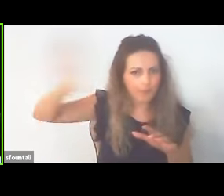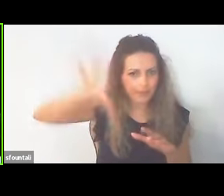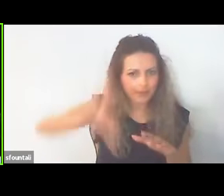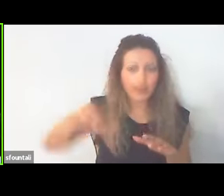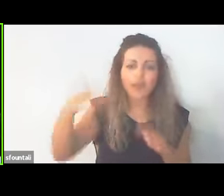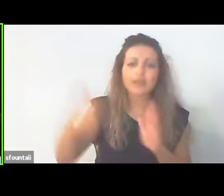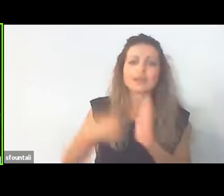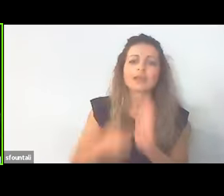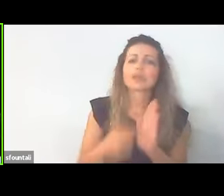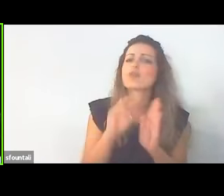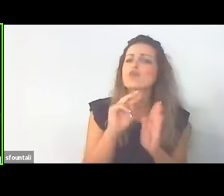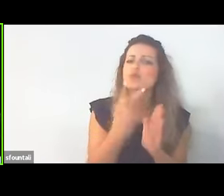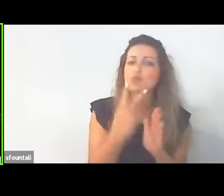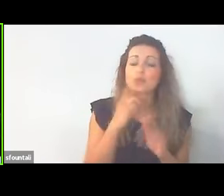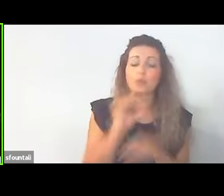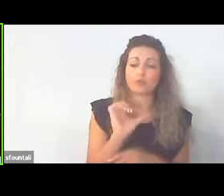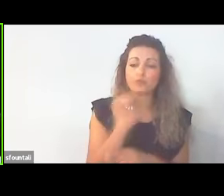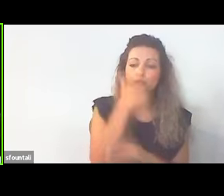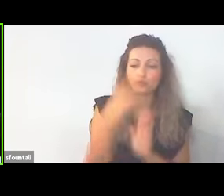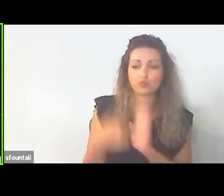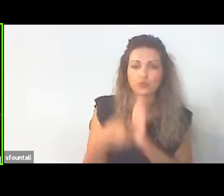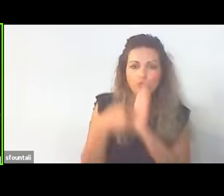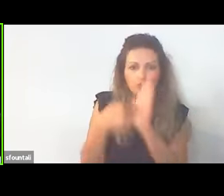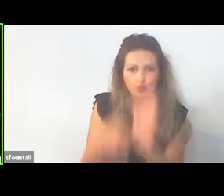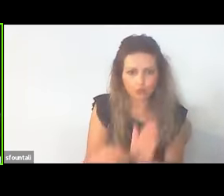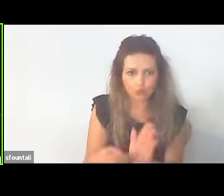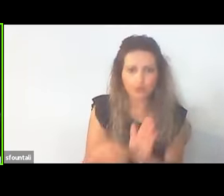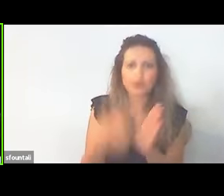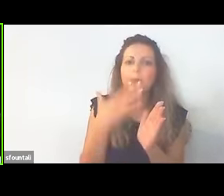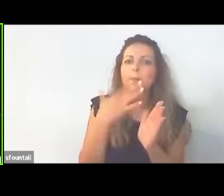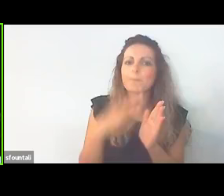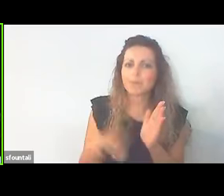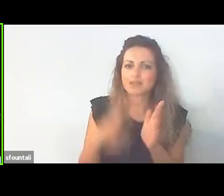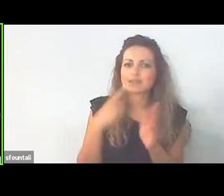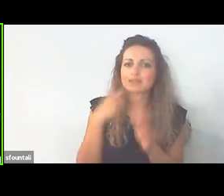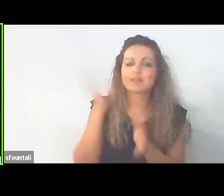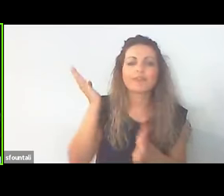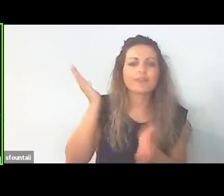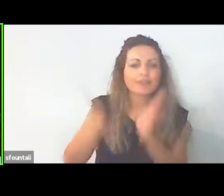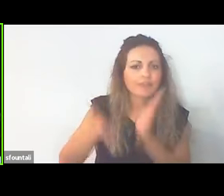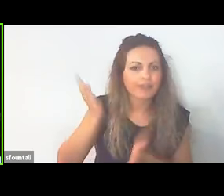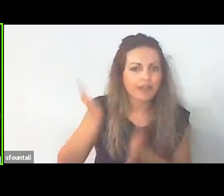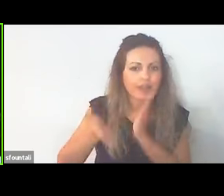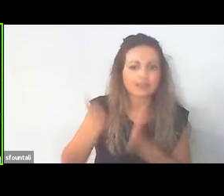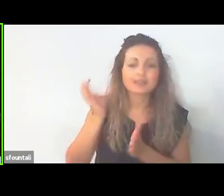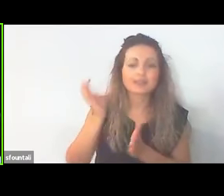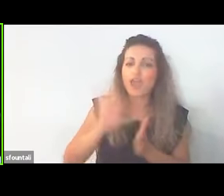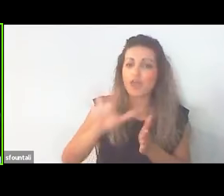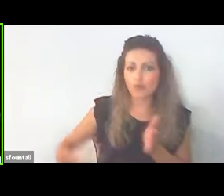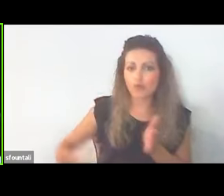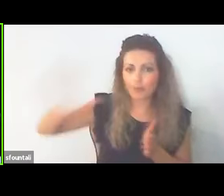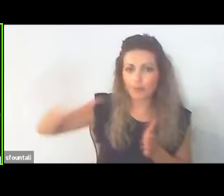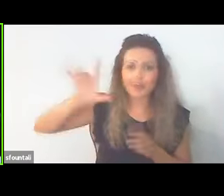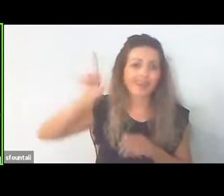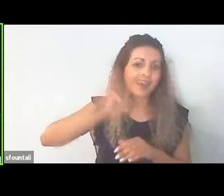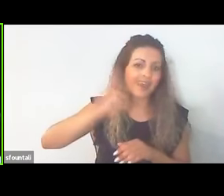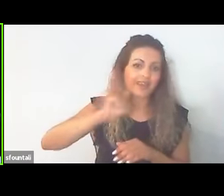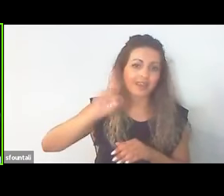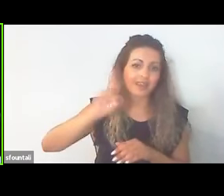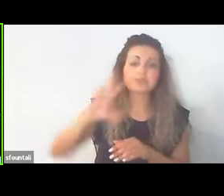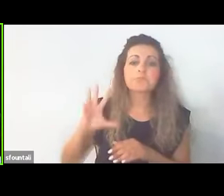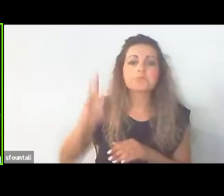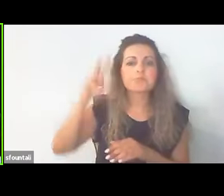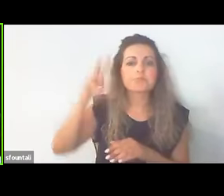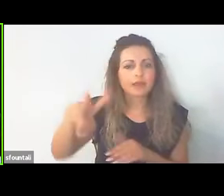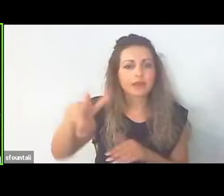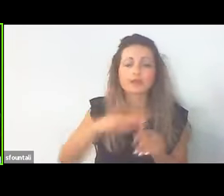εξαιρετικά εκτεταμένο της άσκησης της σεξουαλικής και έμφυλης βίας στις γυναίκες στην Ευρώπη. Και δεύτερον, την